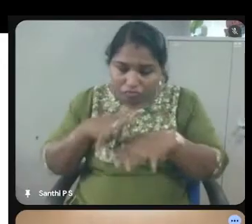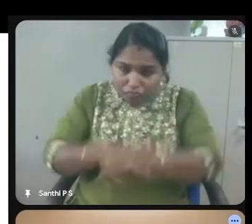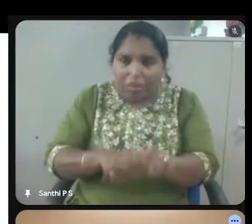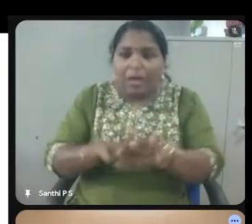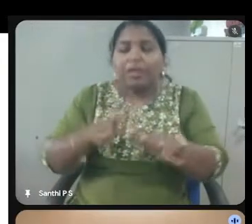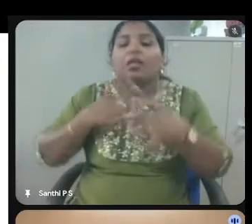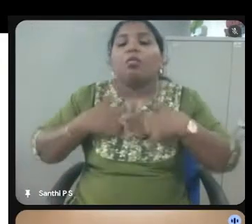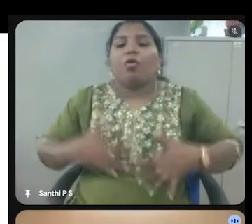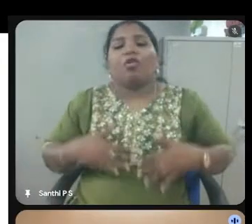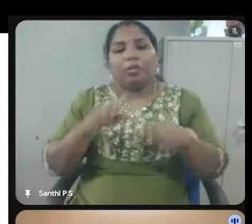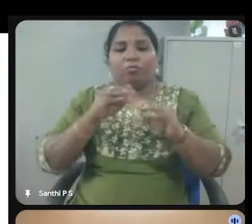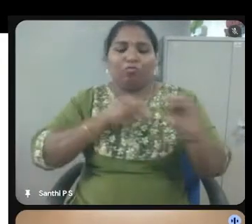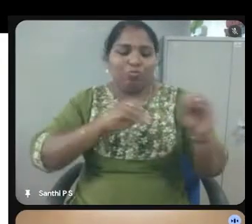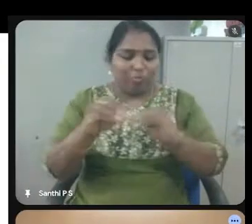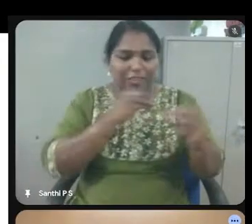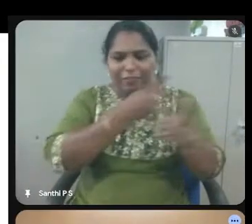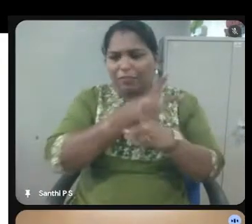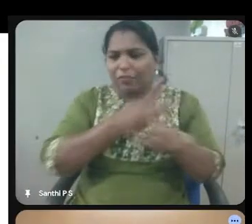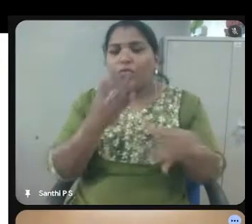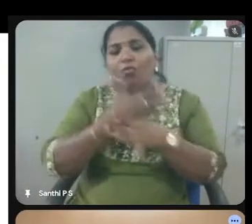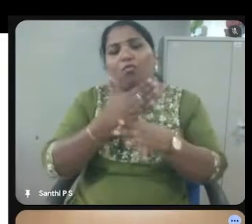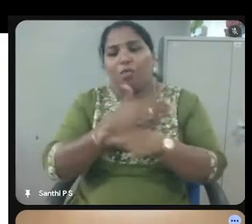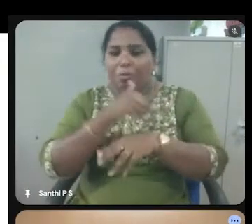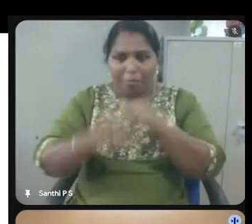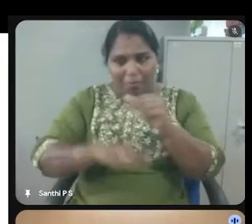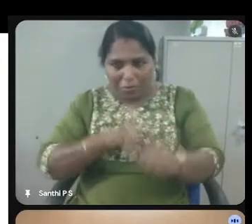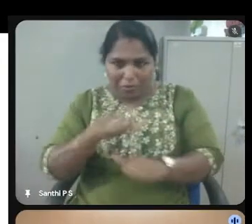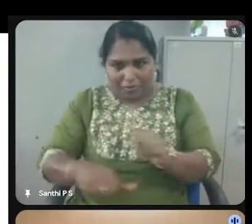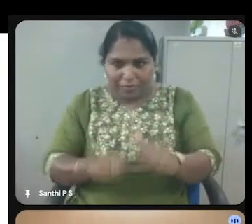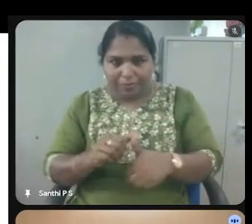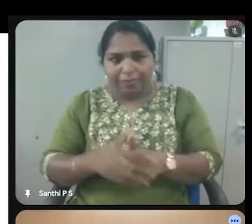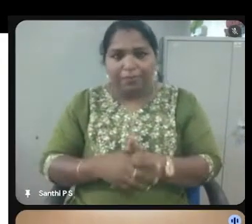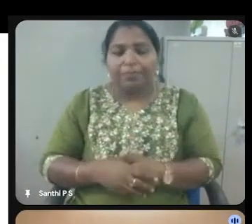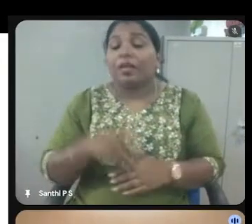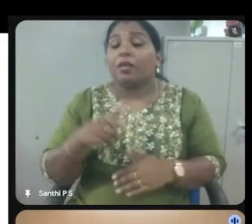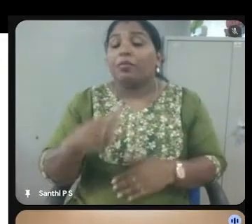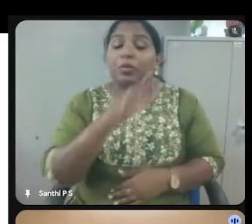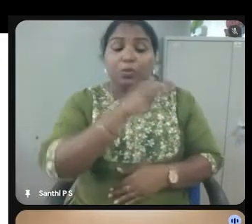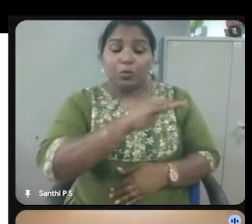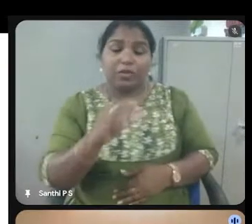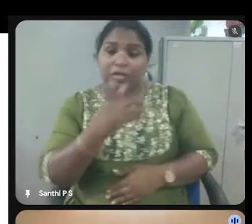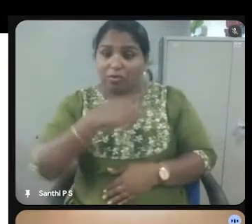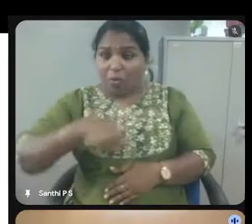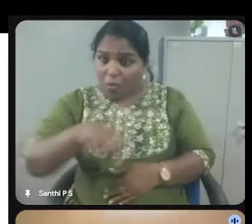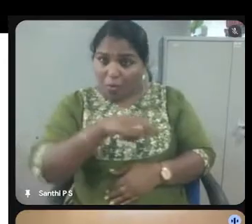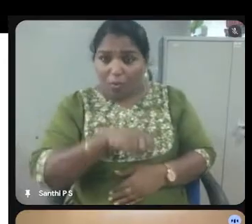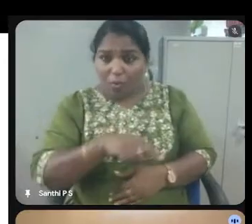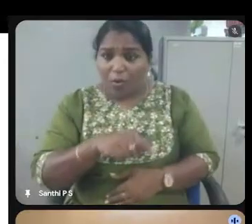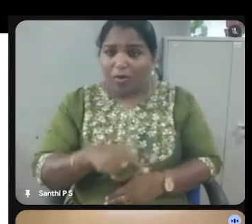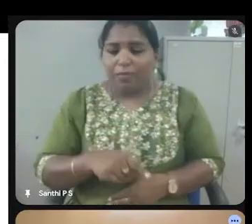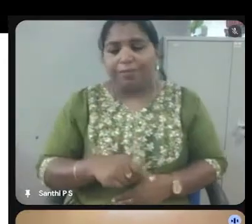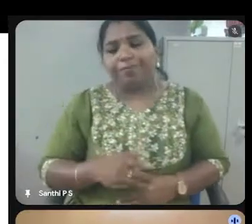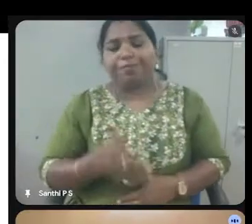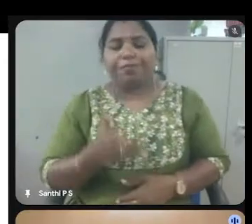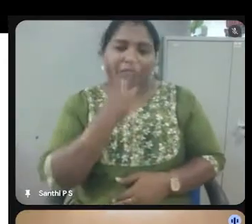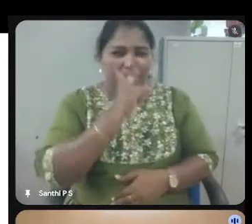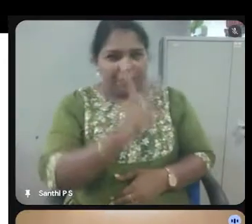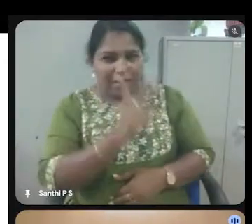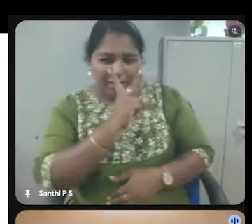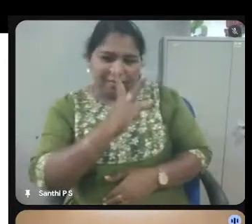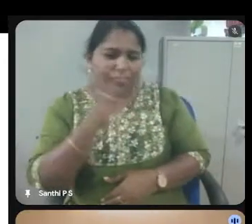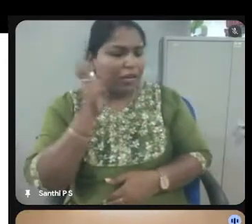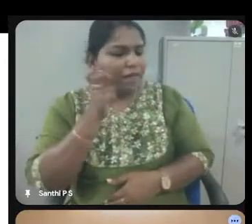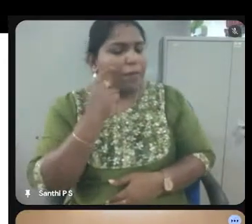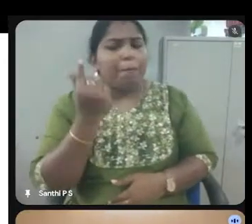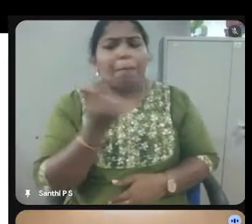ചെയ്യാൻ അവർക്കൊരു ഡെവലപ്മെന്റ് വരുന്നത്. കുട്ടികൾക്ക് പ്രധാനമായും അവരുടെ നേരത്തെ പറഞ്ഞ കാഴ്ചയും കേൾവിയും